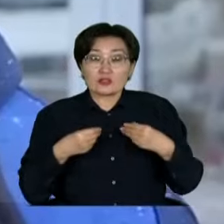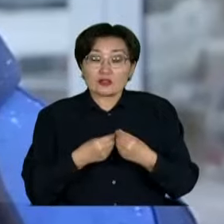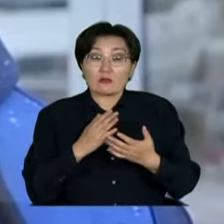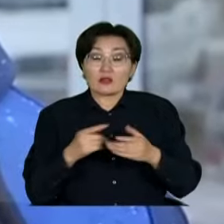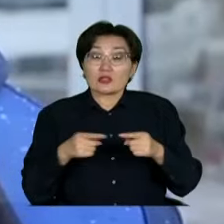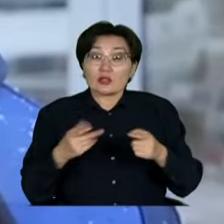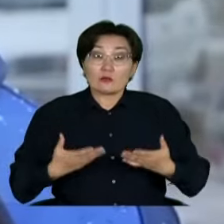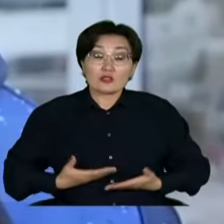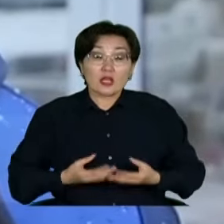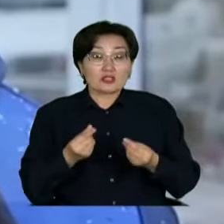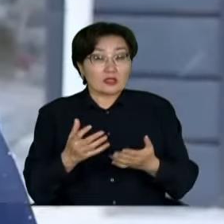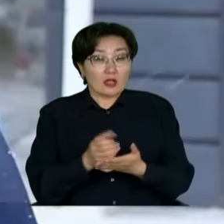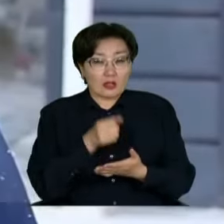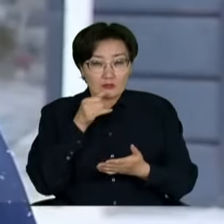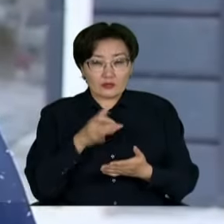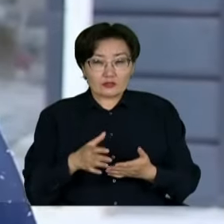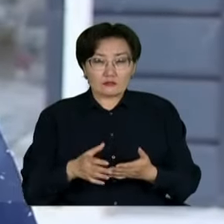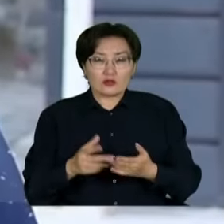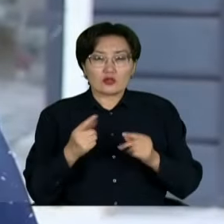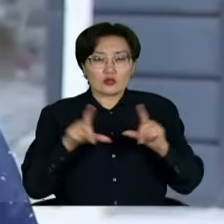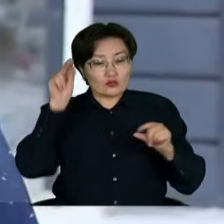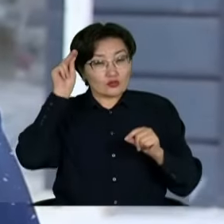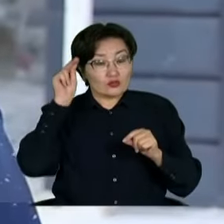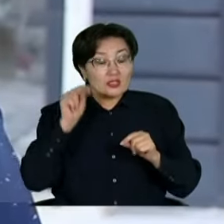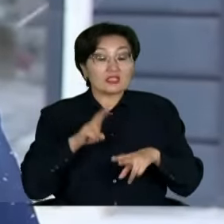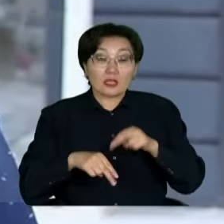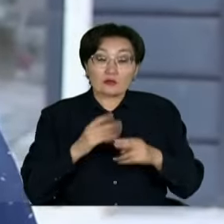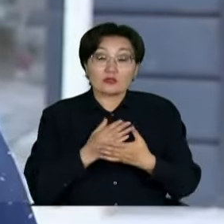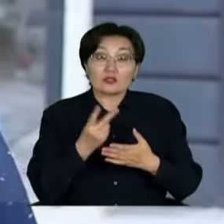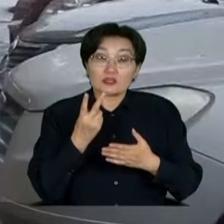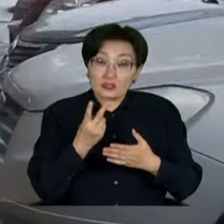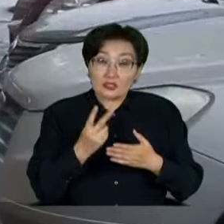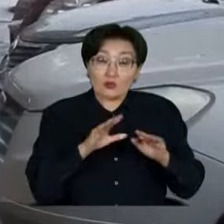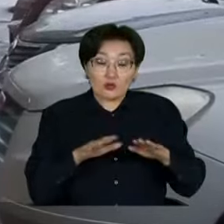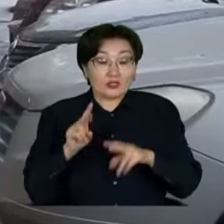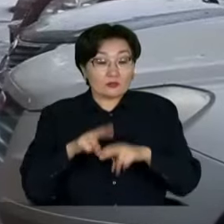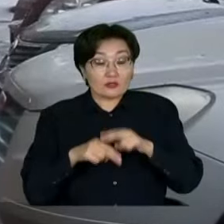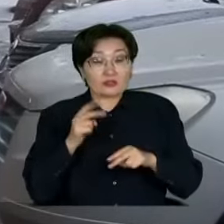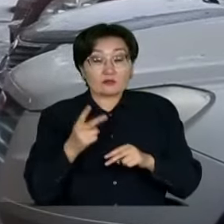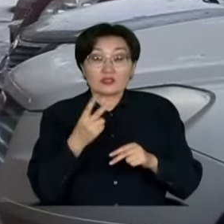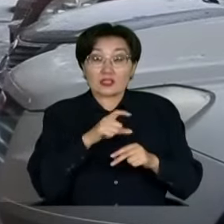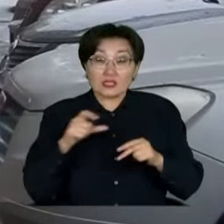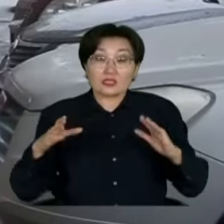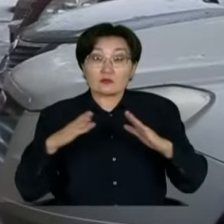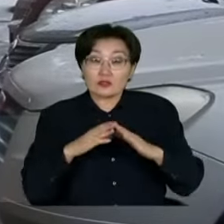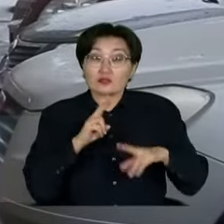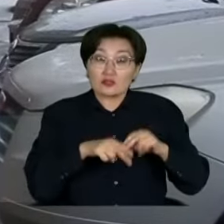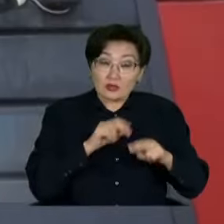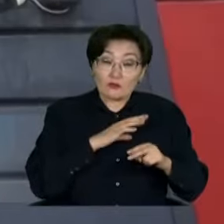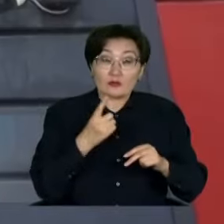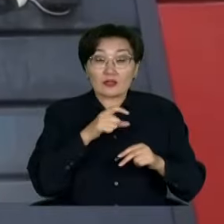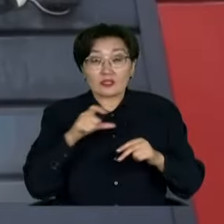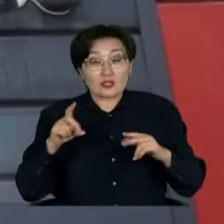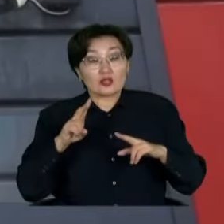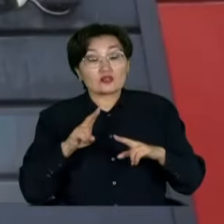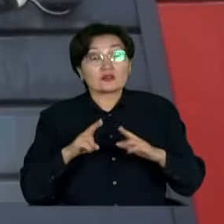жүргенде бар, ақшаларын ала алмай жүр бәрі. Школ салып жатыр, екі жерде істеп жатыр. Екеуінде ақшасын бермей тұр. Мына жақта екі этаждың ақшасы бар, ана жақта бір этаждың ақшасы